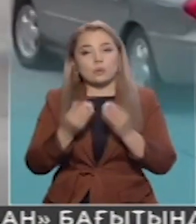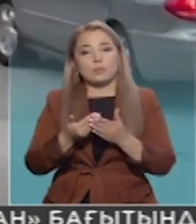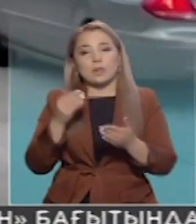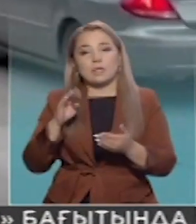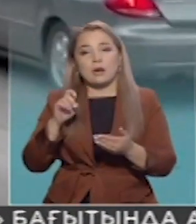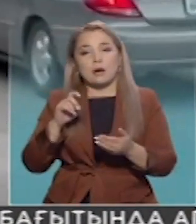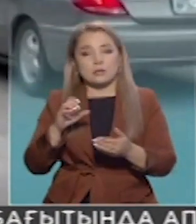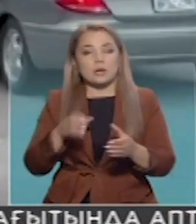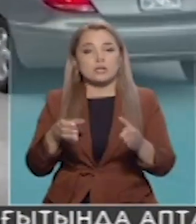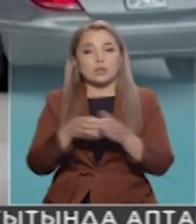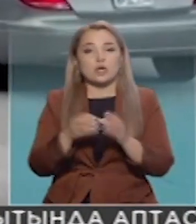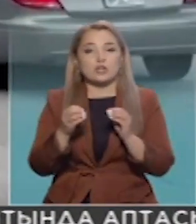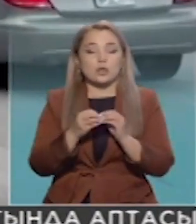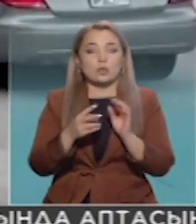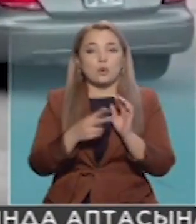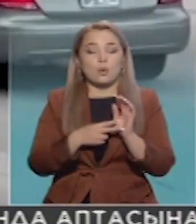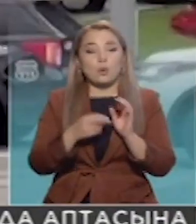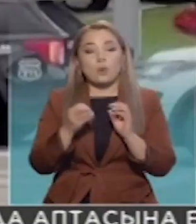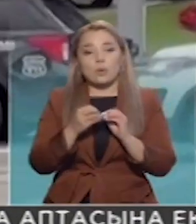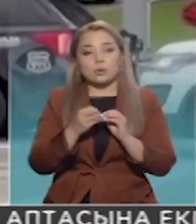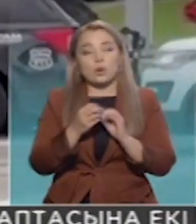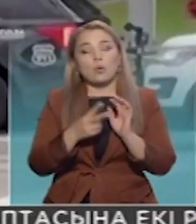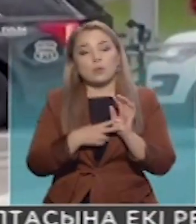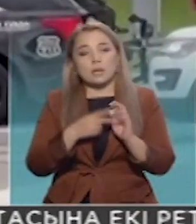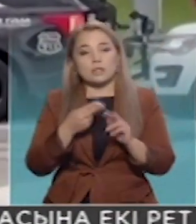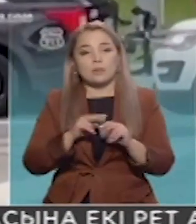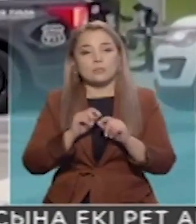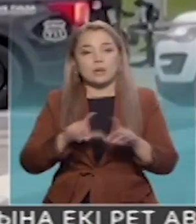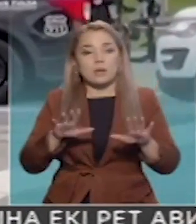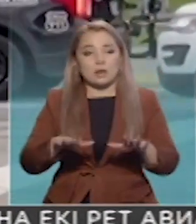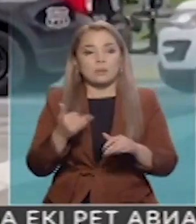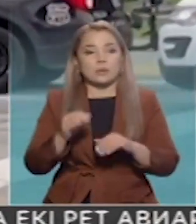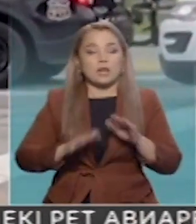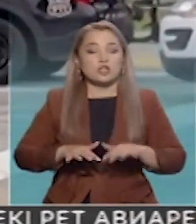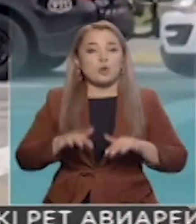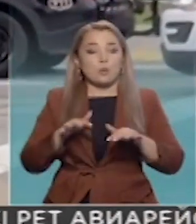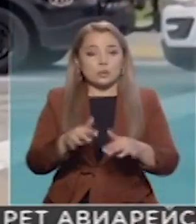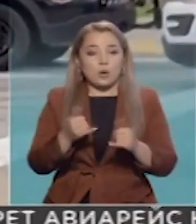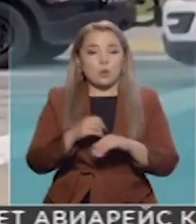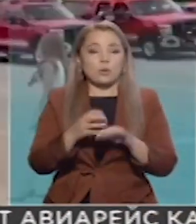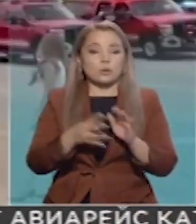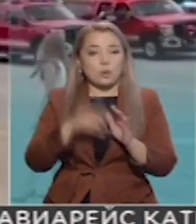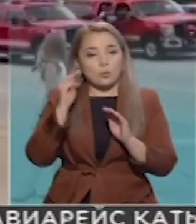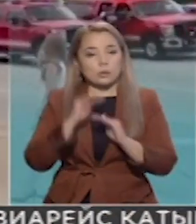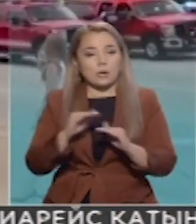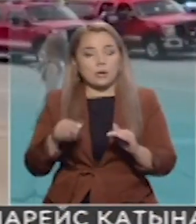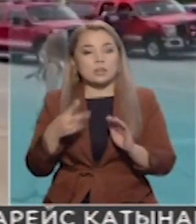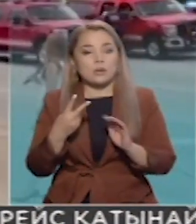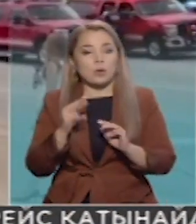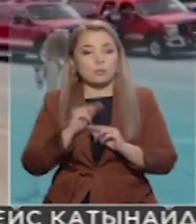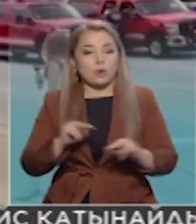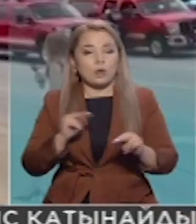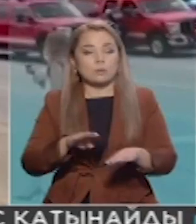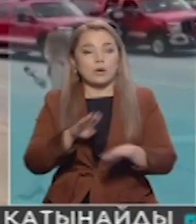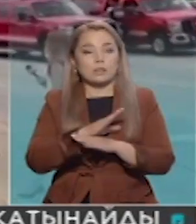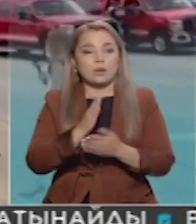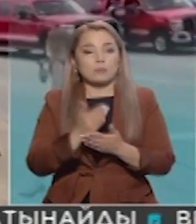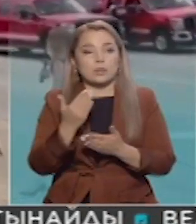Техас штатында 7-10 жас аралығындағы балалар оқитын Роб мектебіне жасалған шабуылдан 19 оқушы мен 2 мұғалім қаза тапқан